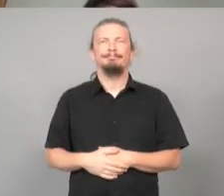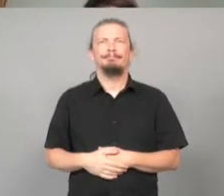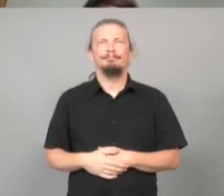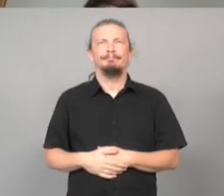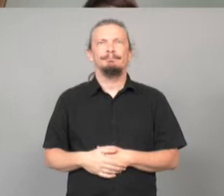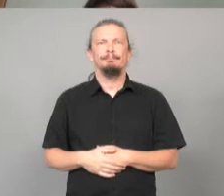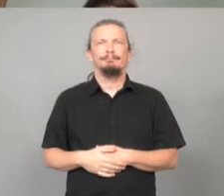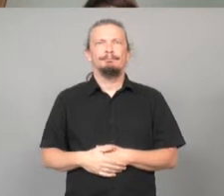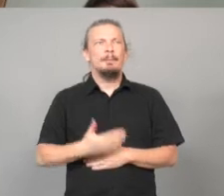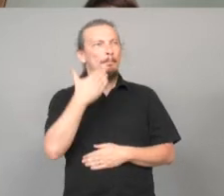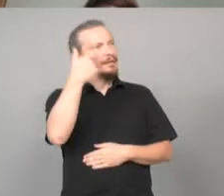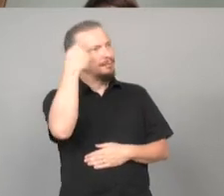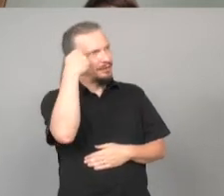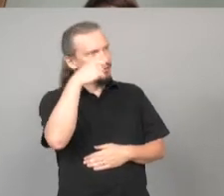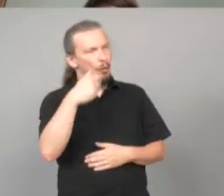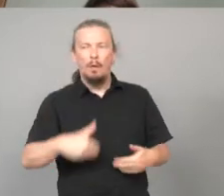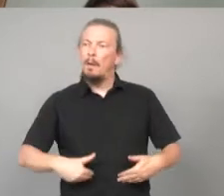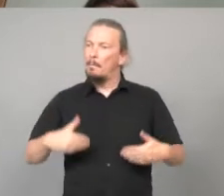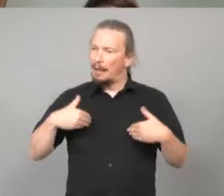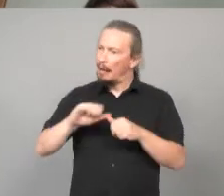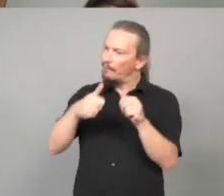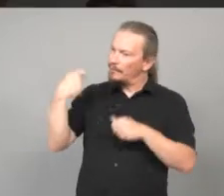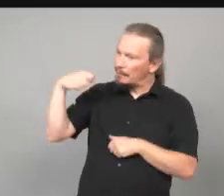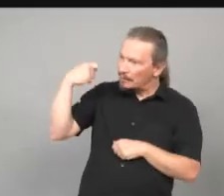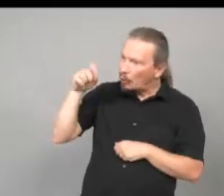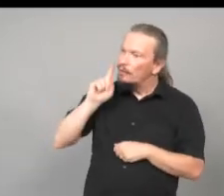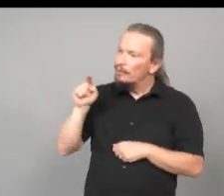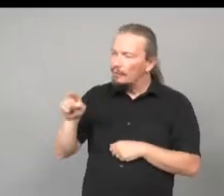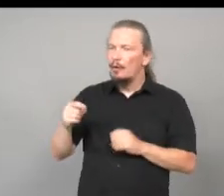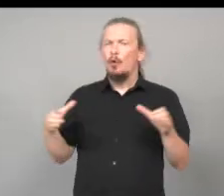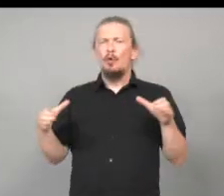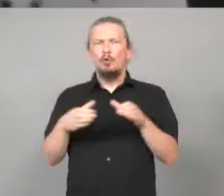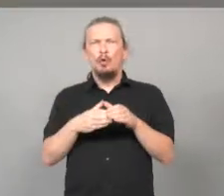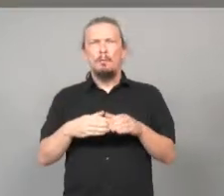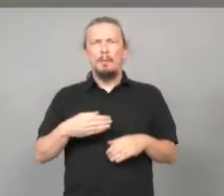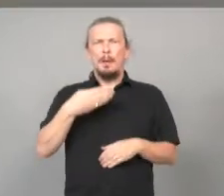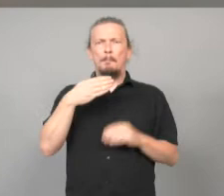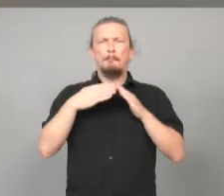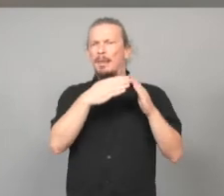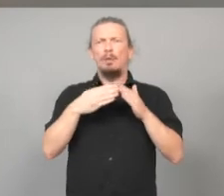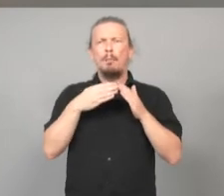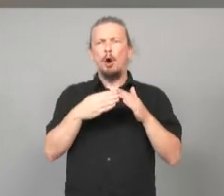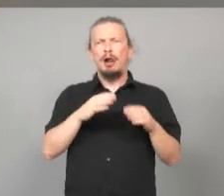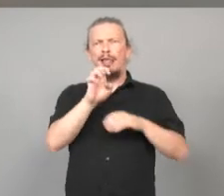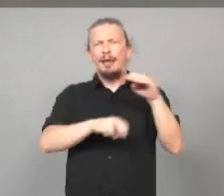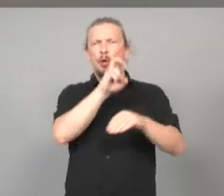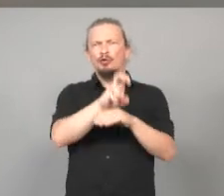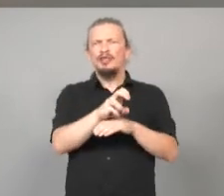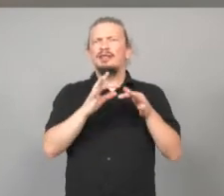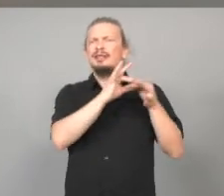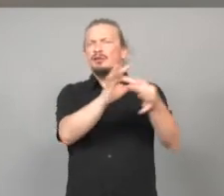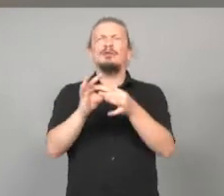Je vous remercie, Monsieur le Président, Madame la Vice-présidente. Le groupe Métropole écologiste, citoyenne et solidaire se